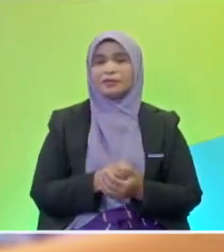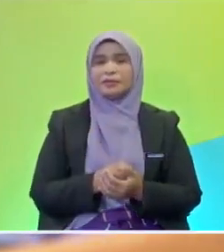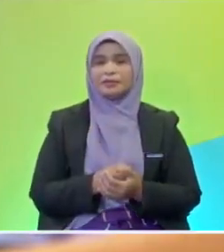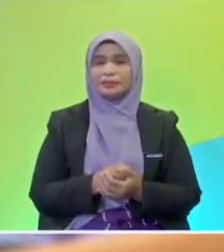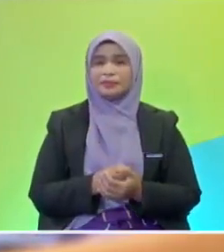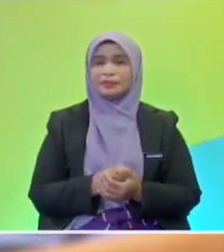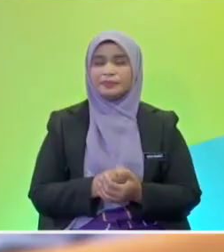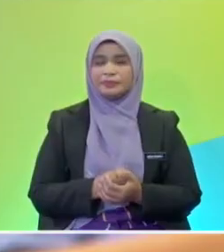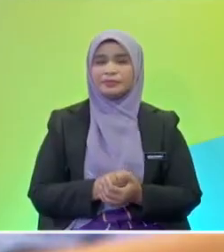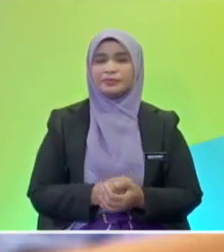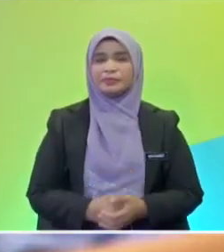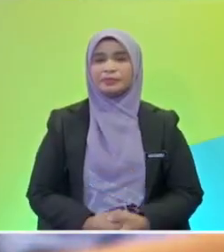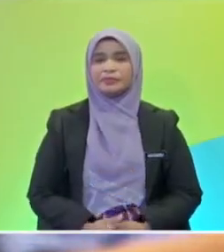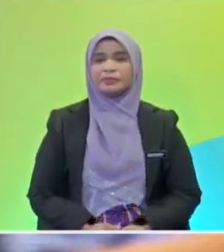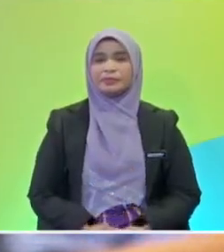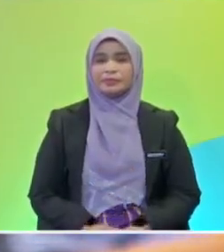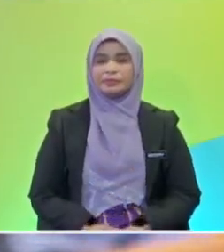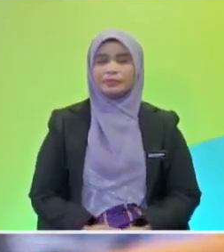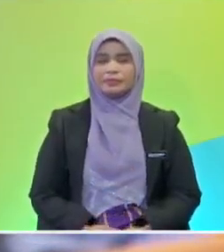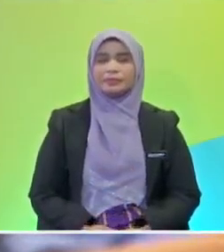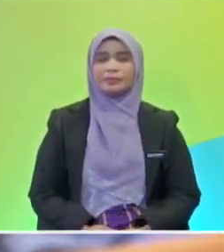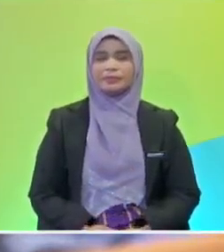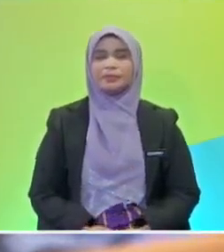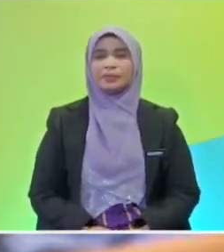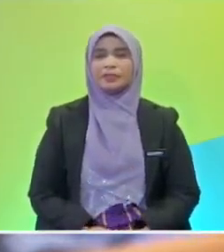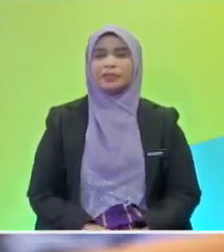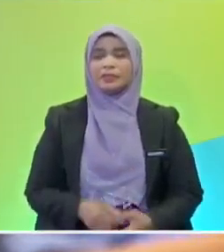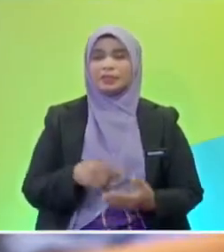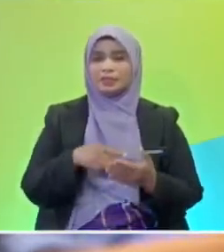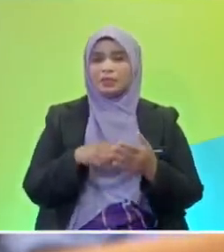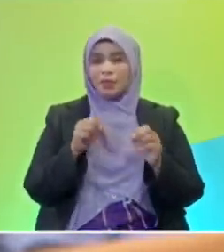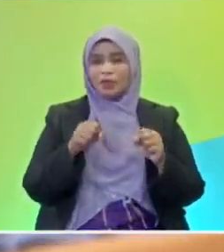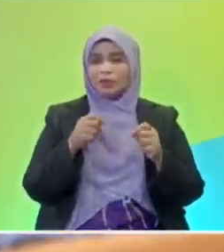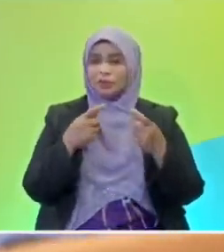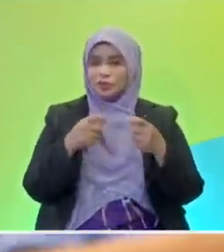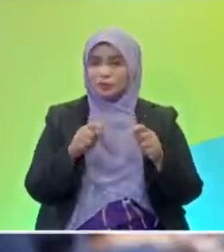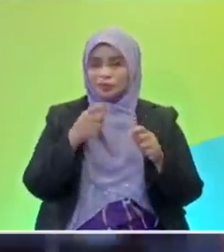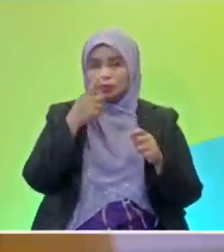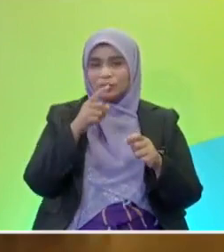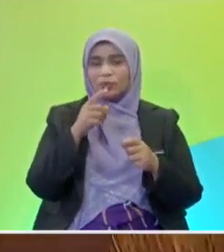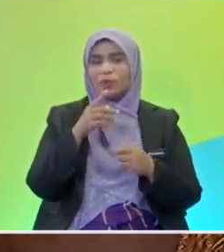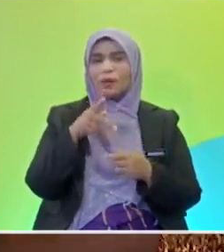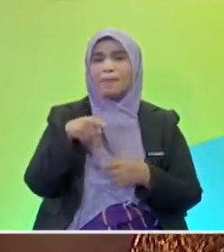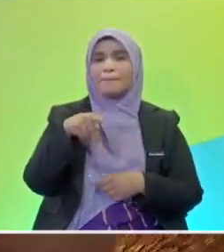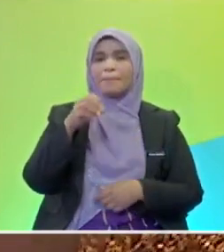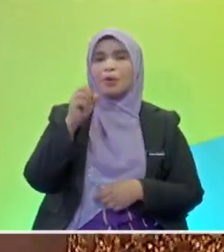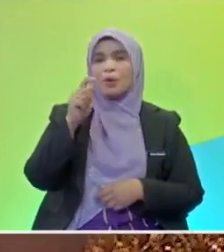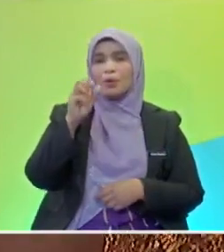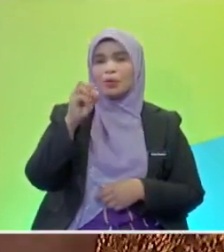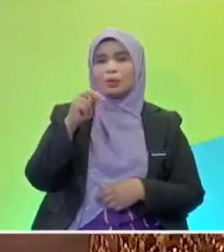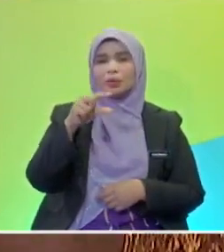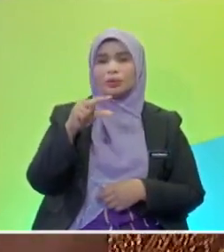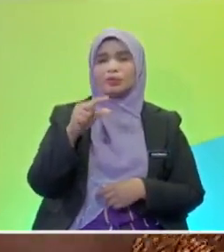Oke kita tengok macam cara Cikgu menggun yang ini Mira boleh Cuba pula untuk Mira potong pastikan ada lebihan dekat tepi